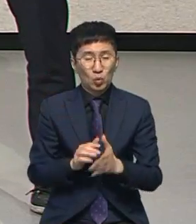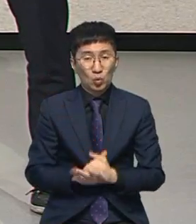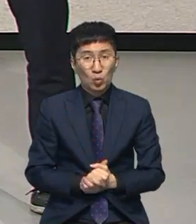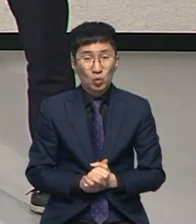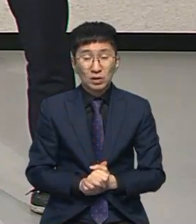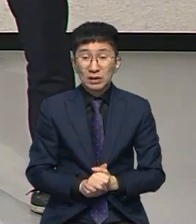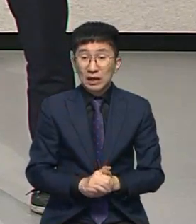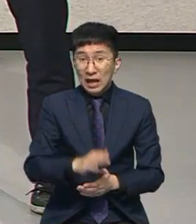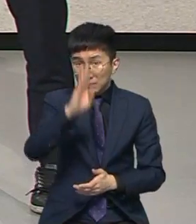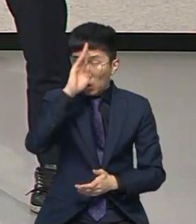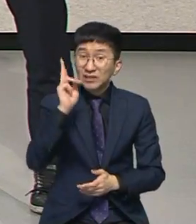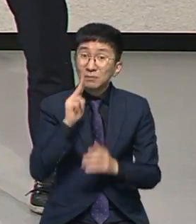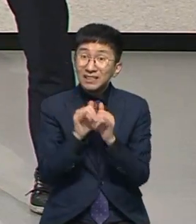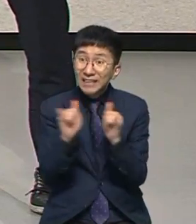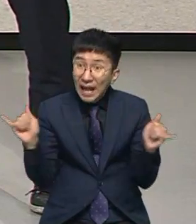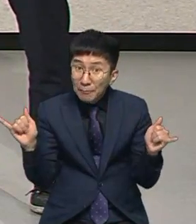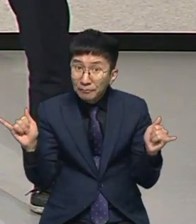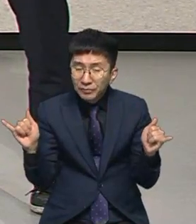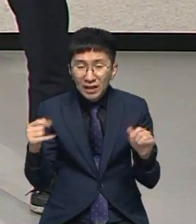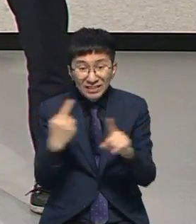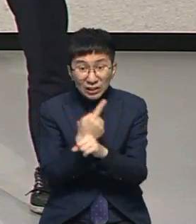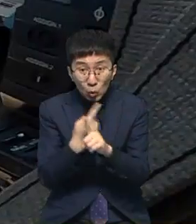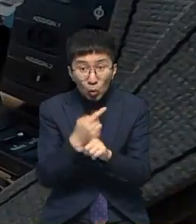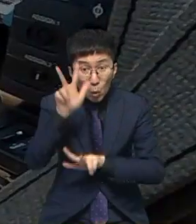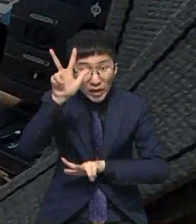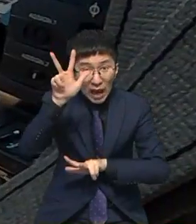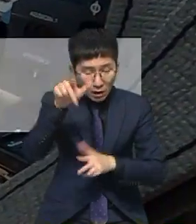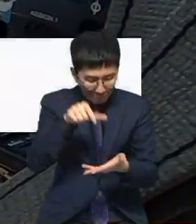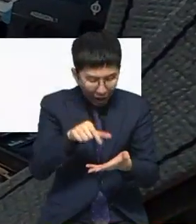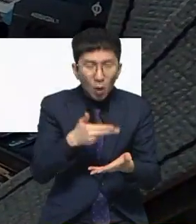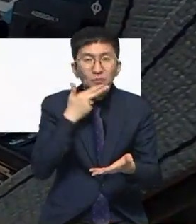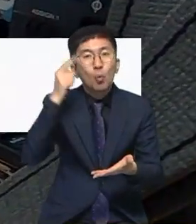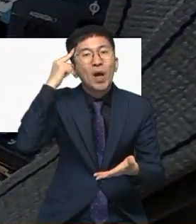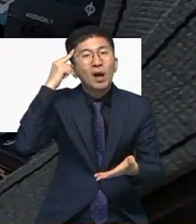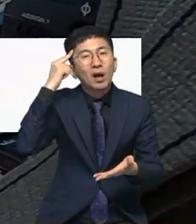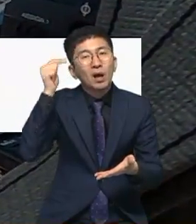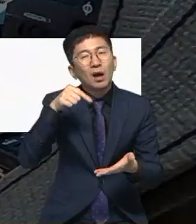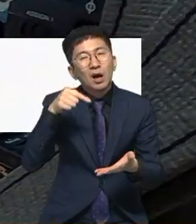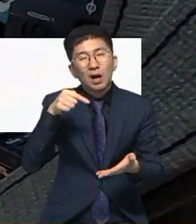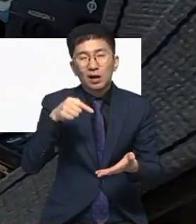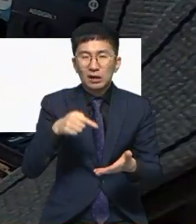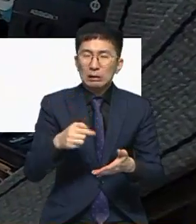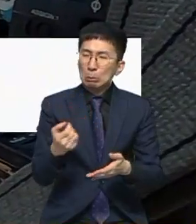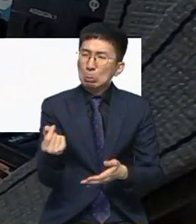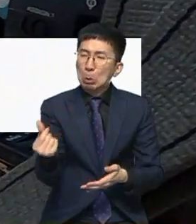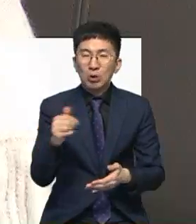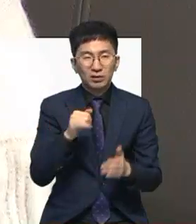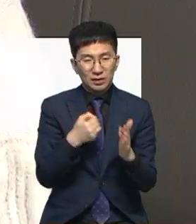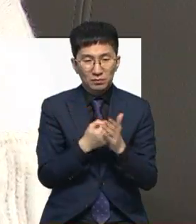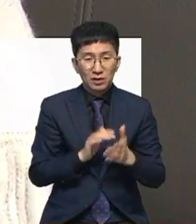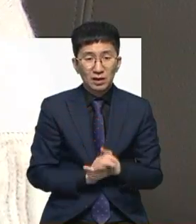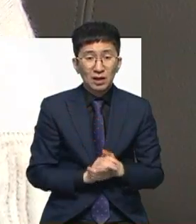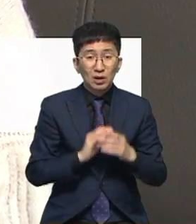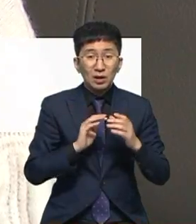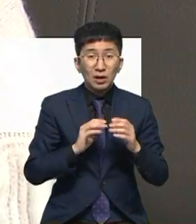때 구체적으로 나오지 않는 이유입니다. 아이들은 죽어가는데